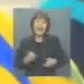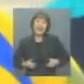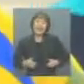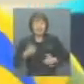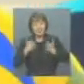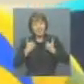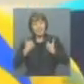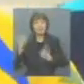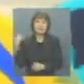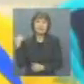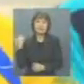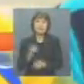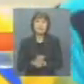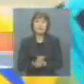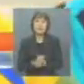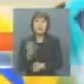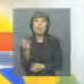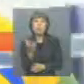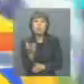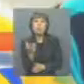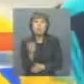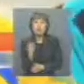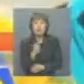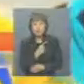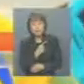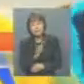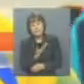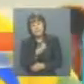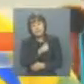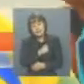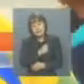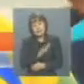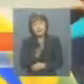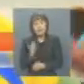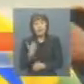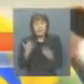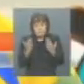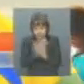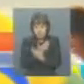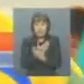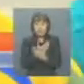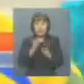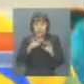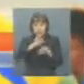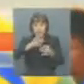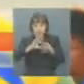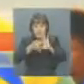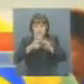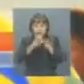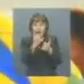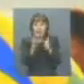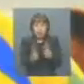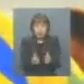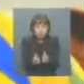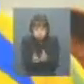เลยที่ไม่มีกำลังใจที่อยากเล่นกีฬาก็ให้อ่านหน้ามาเล่นกีฬาบ้างครับไม่ใช่มัวติดเล่นเกมอะไรแบบนั้น